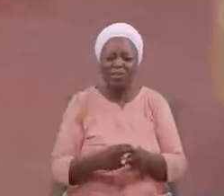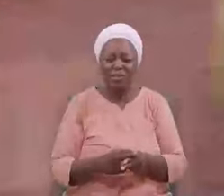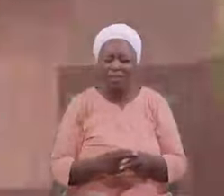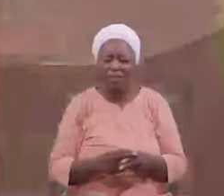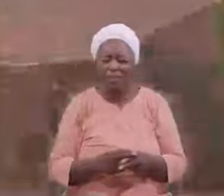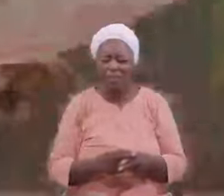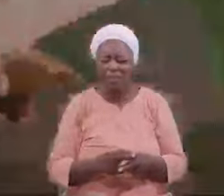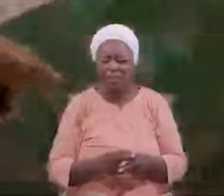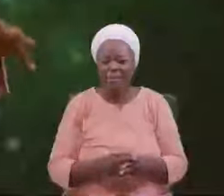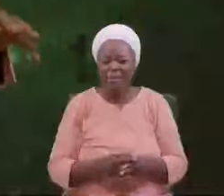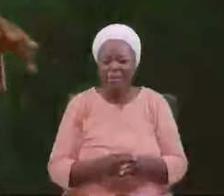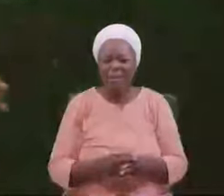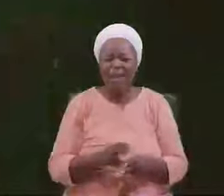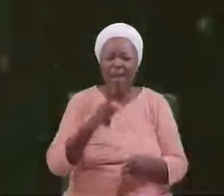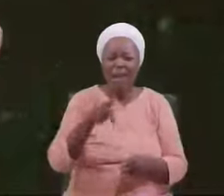Hémorroïde,